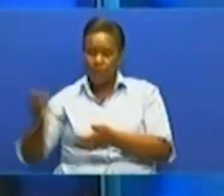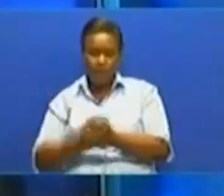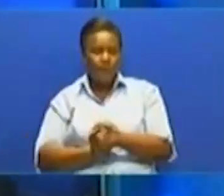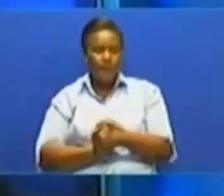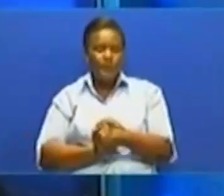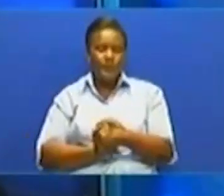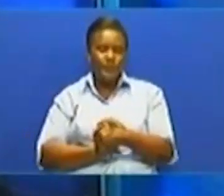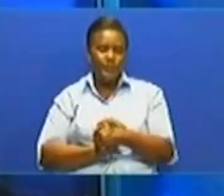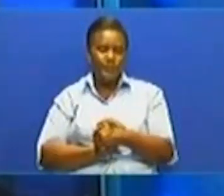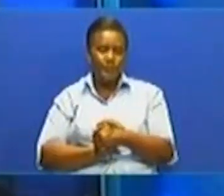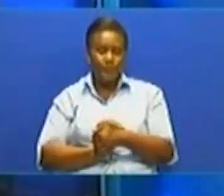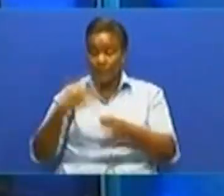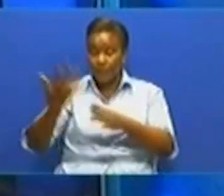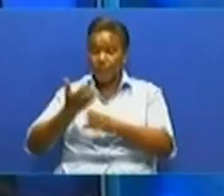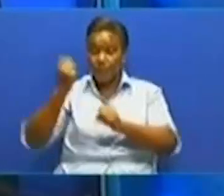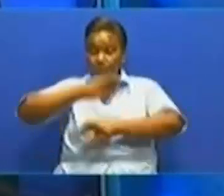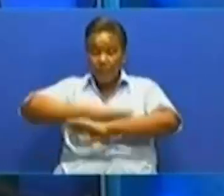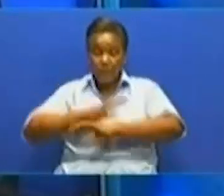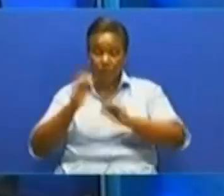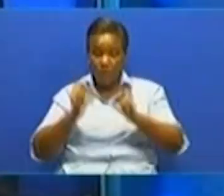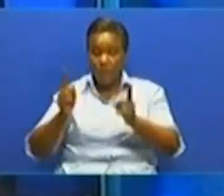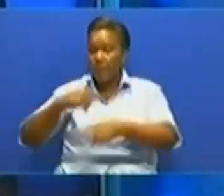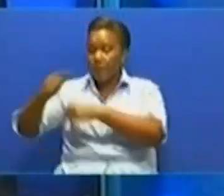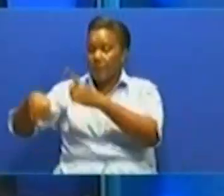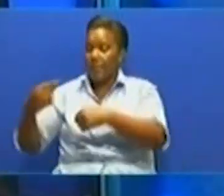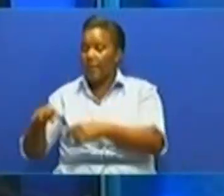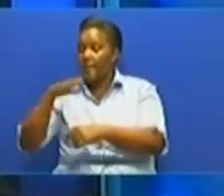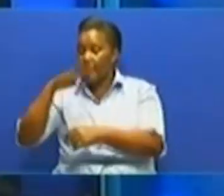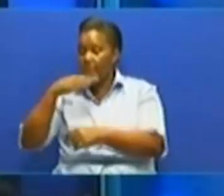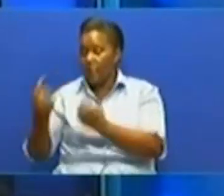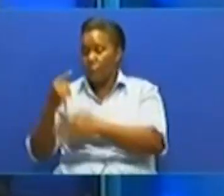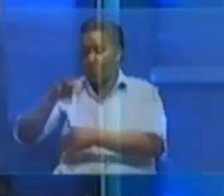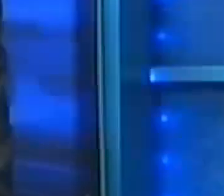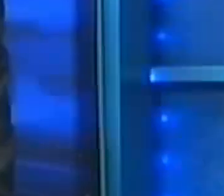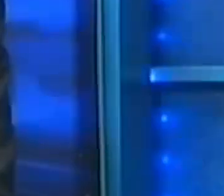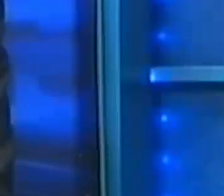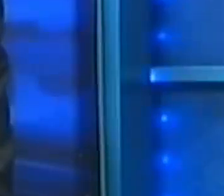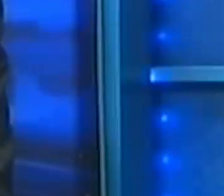Naam, tupate mapumziko kisha tuendelea na habari kutoka mikoa mbalimbali.